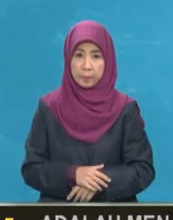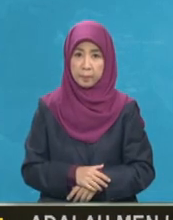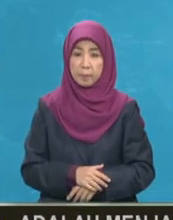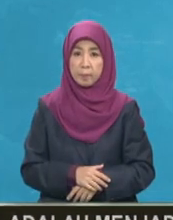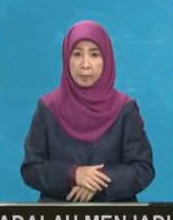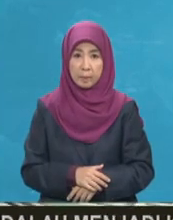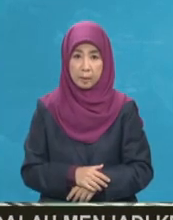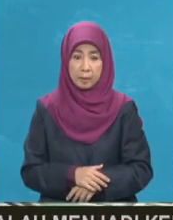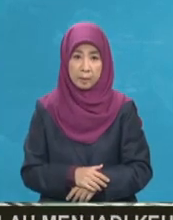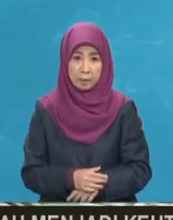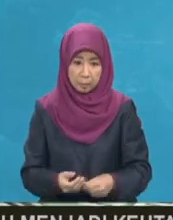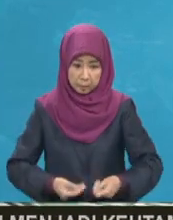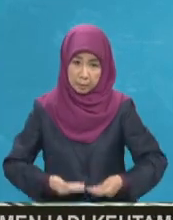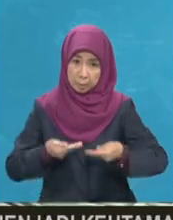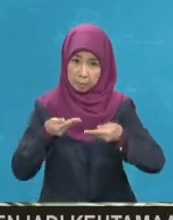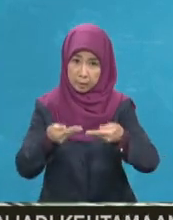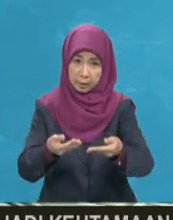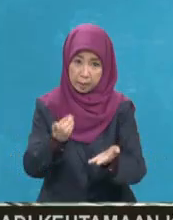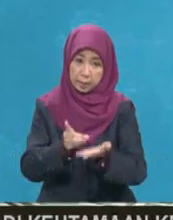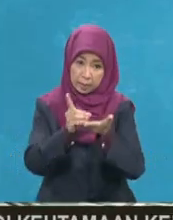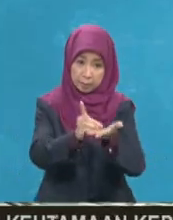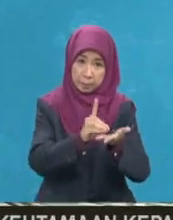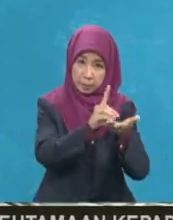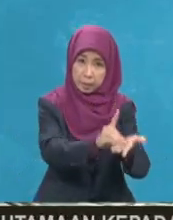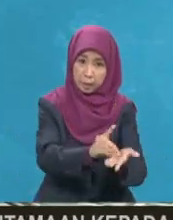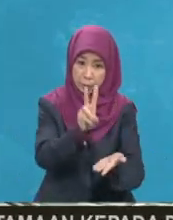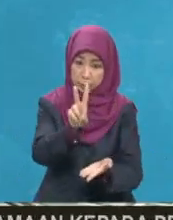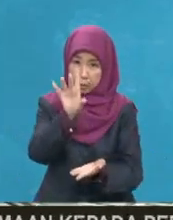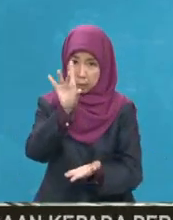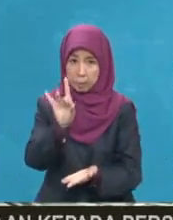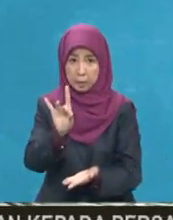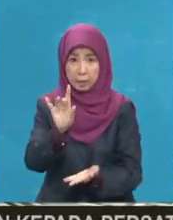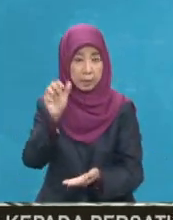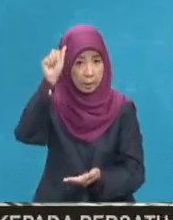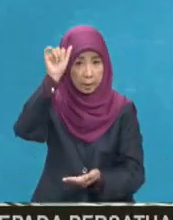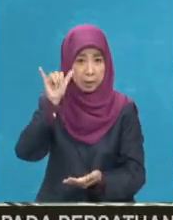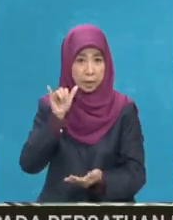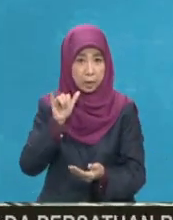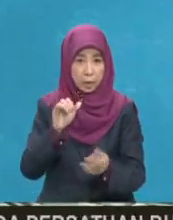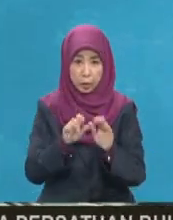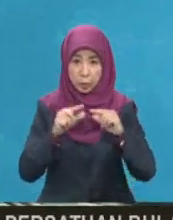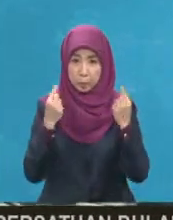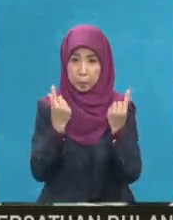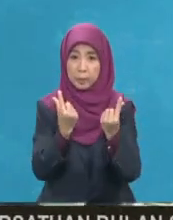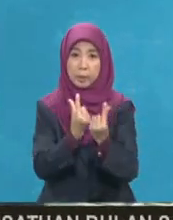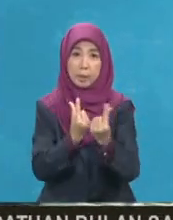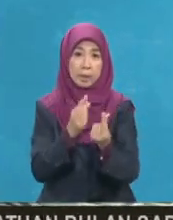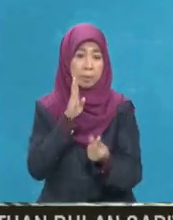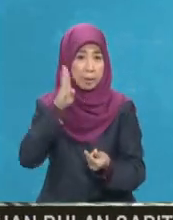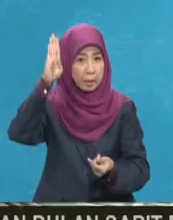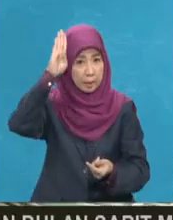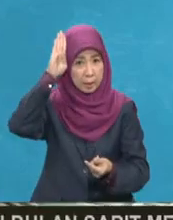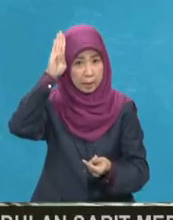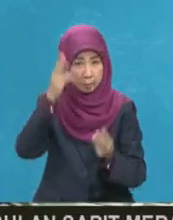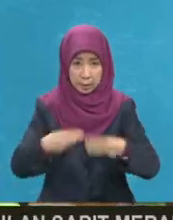juga diadakan penyampaian termal kepada dop delapan orang anak yatim dari kumpulan video masjid senegara Dharma